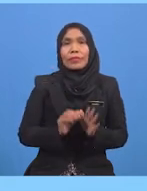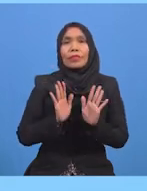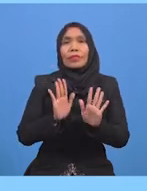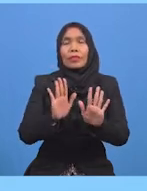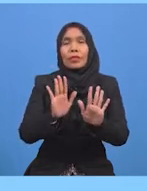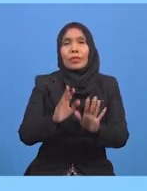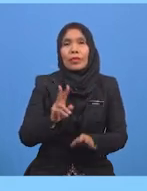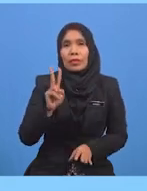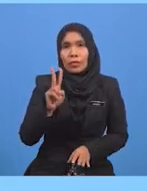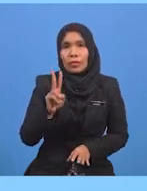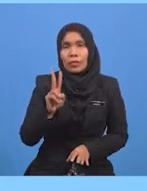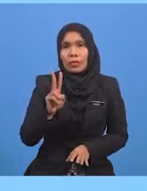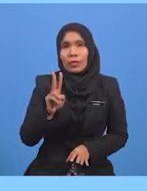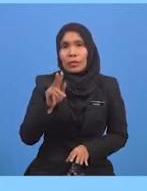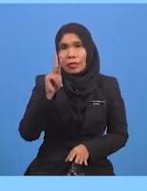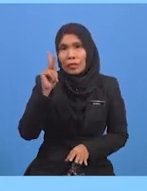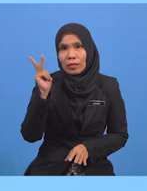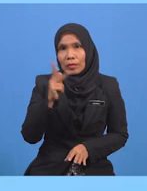2 didarabkan dengan